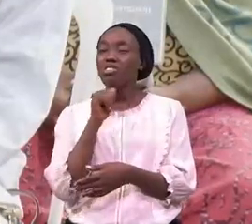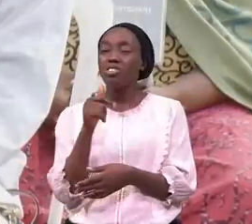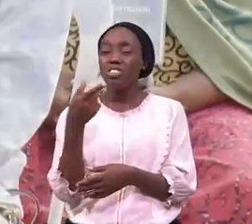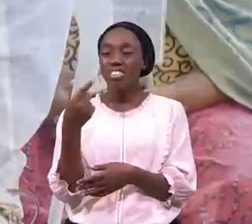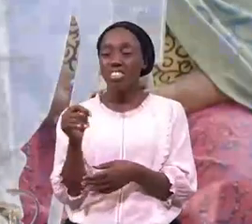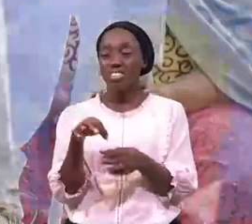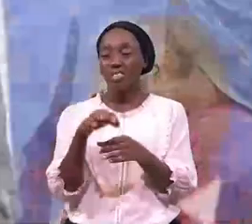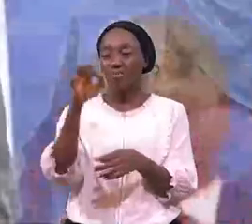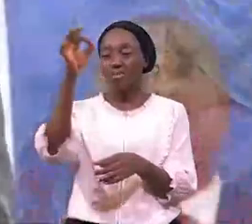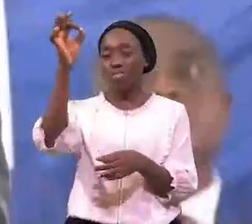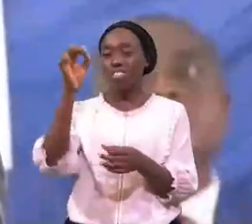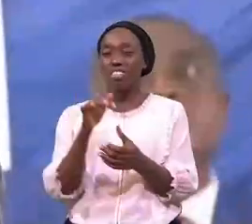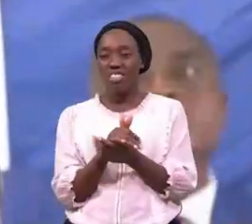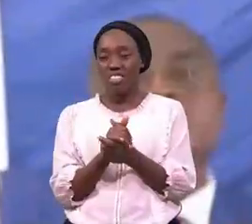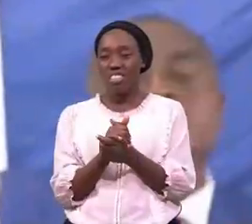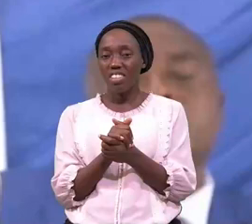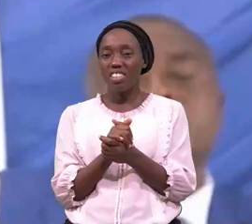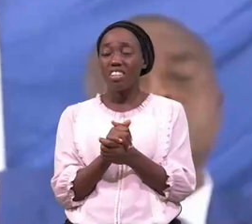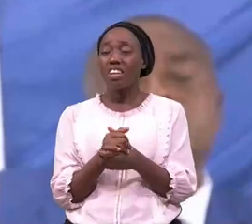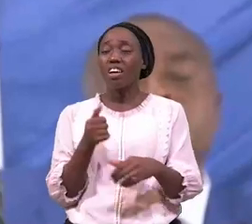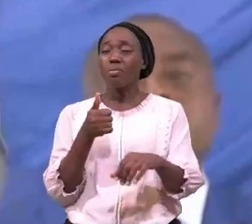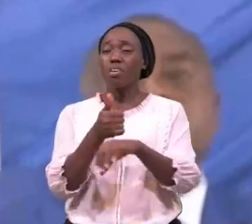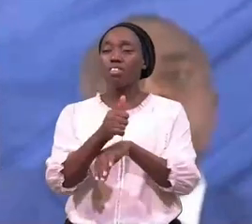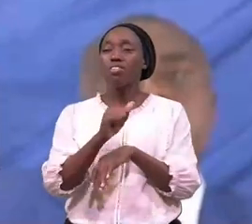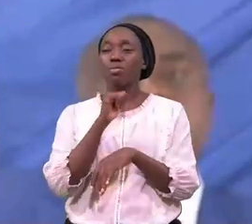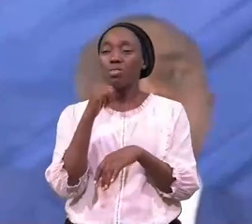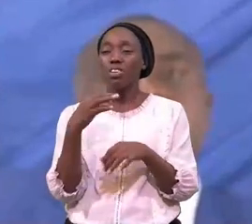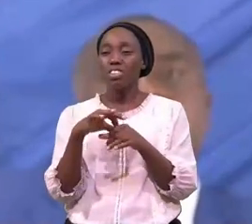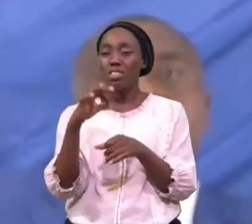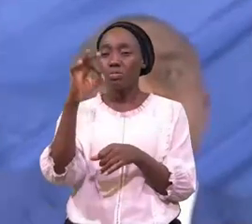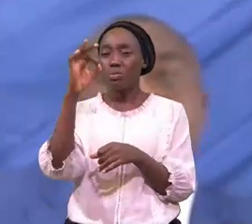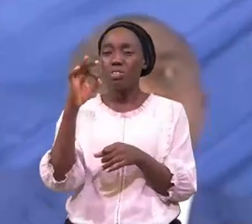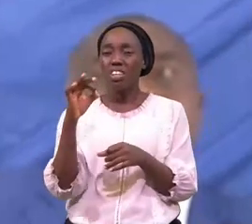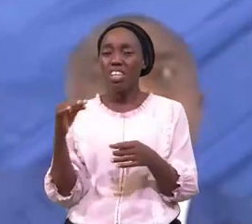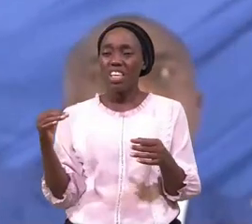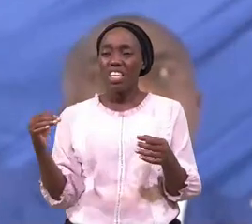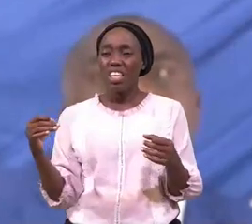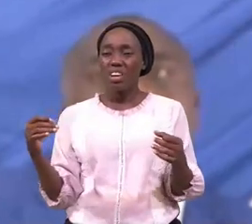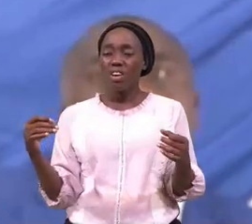N'abandonnez pas l'esprit. Ne blasphémez pas l'esprit.